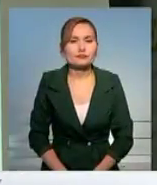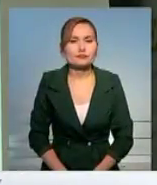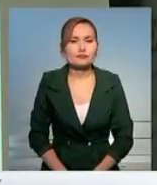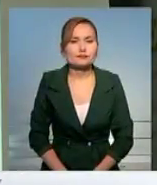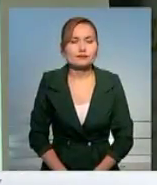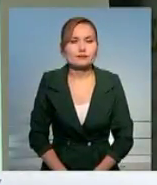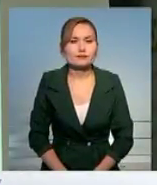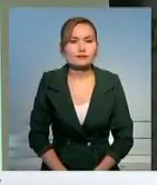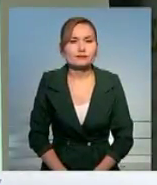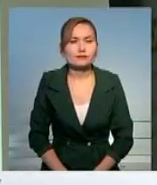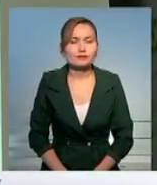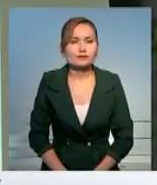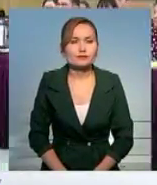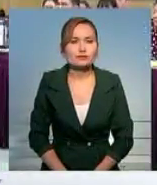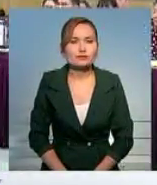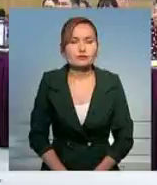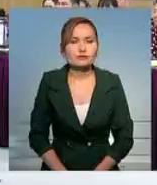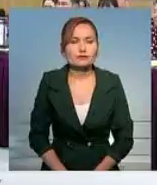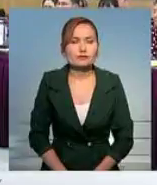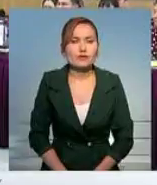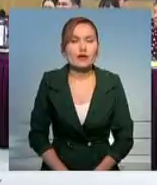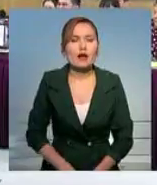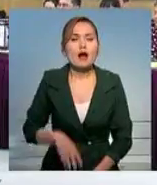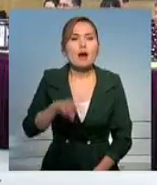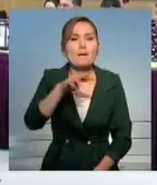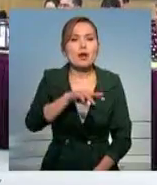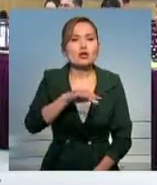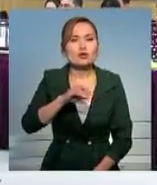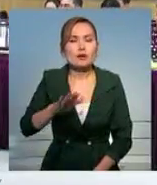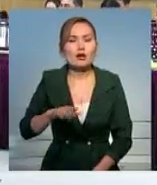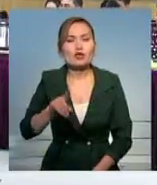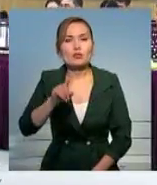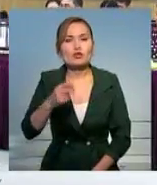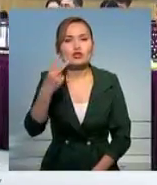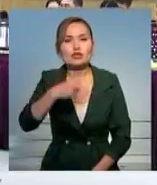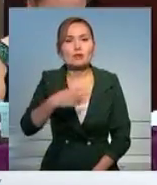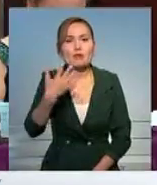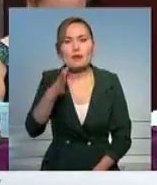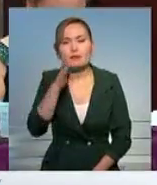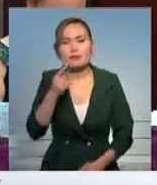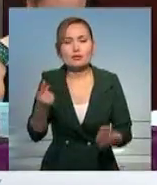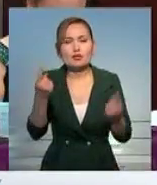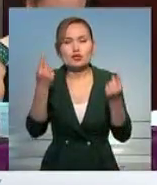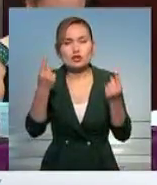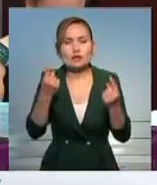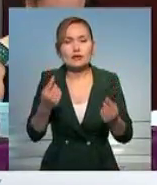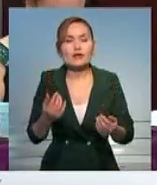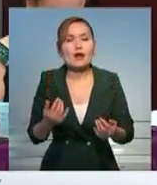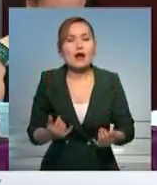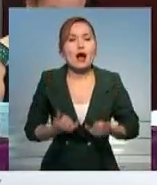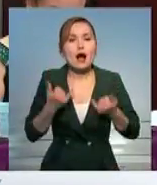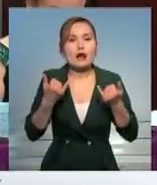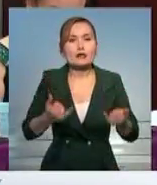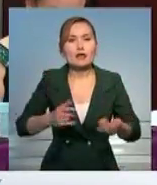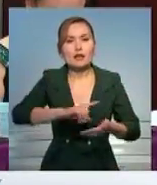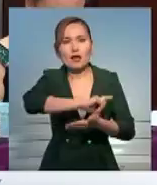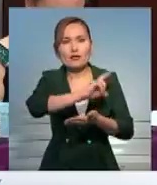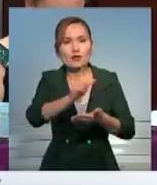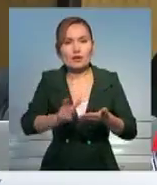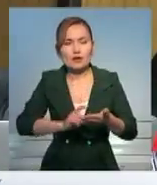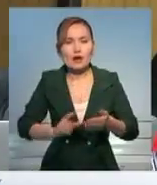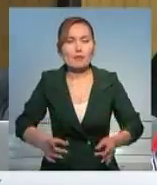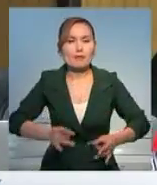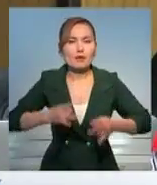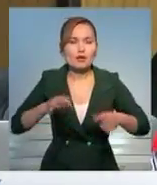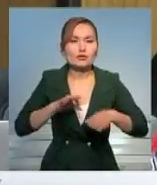Жалынмын мен, жанамын. Мағжан Жұмабаевтың 125 жылдығына арналған шара осылай аталды. Қытай қоғамдық ғылымдар академиясының